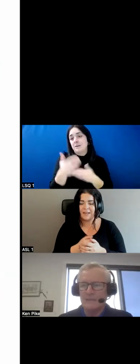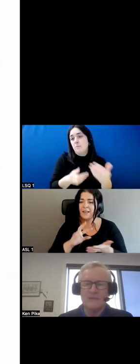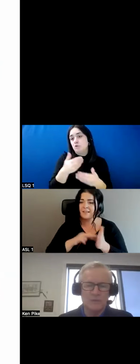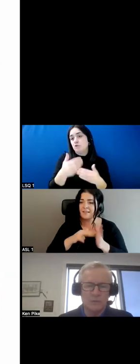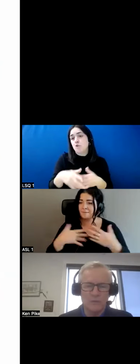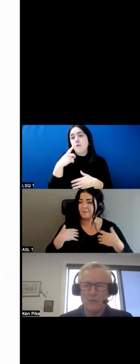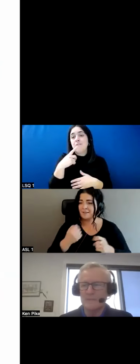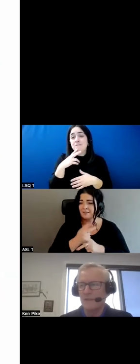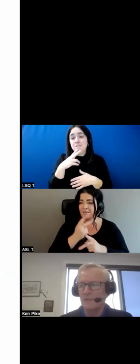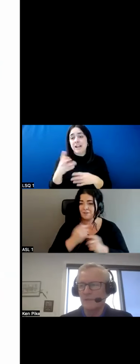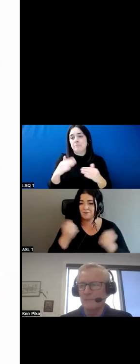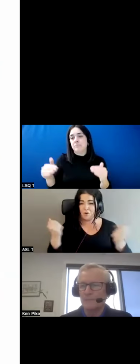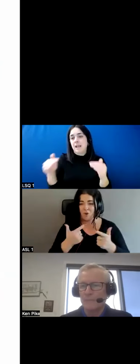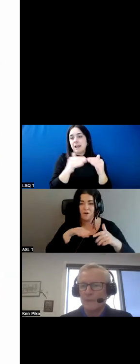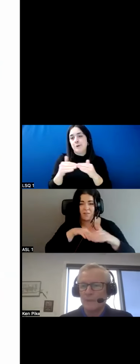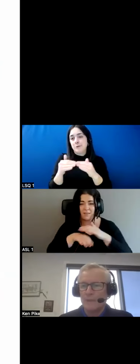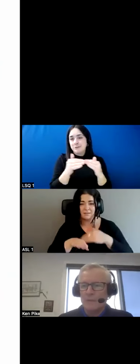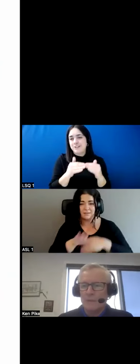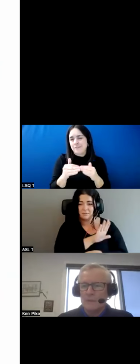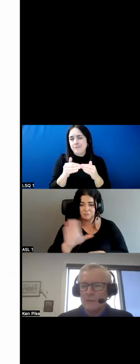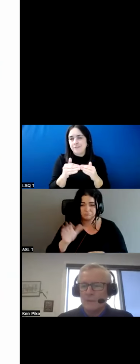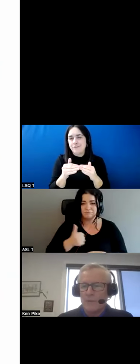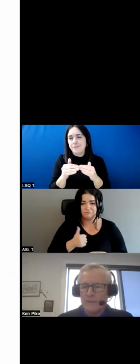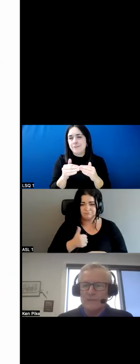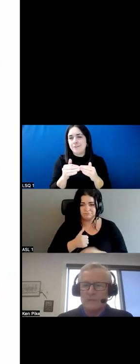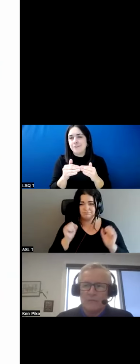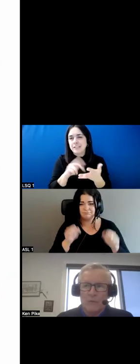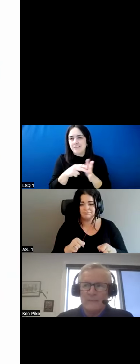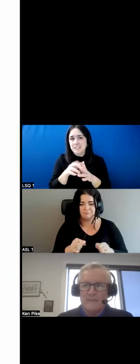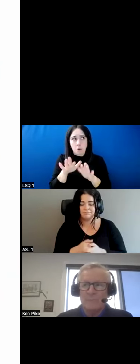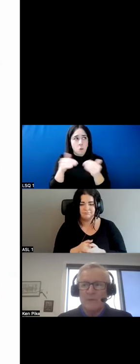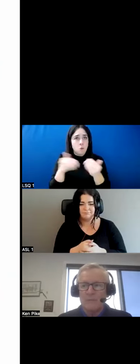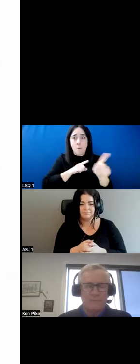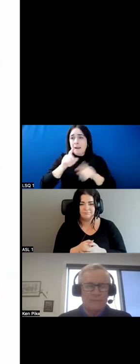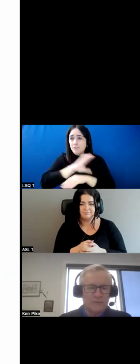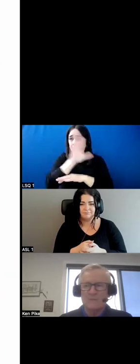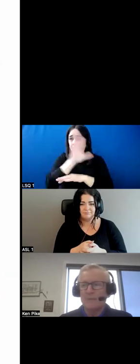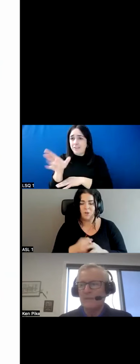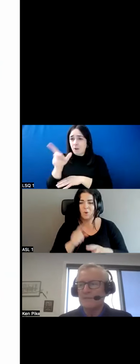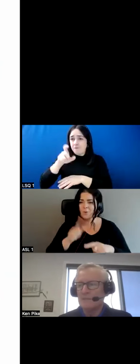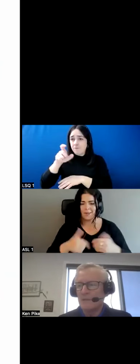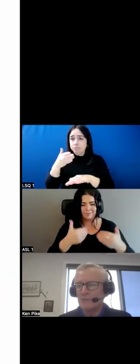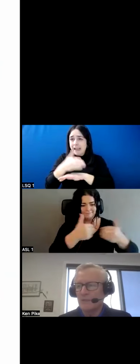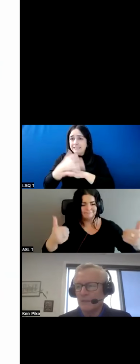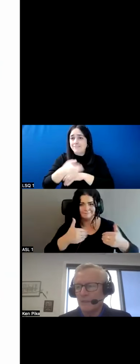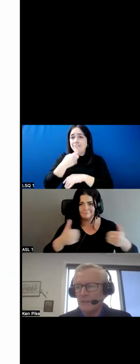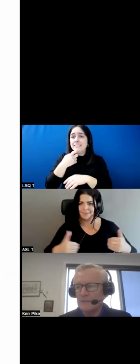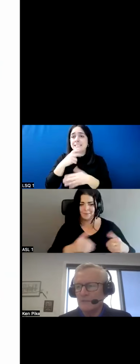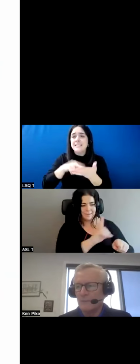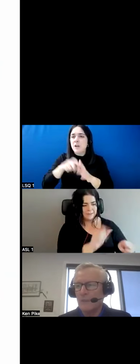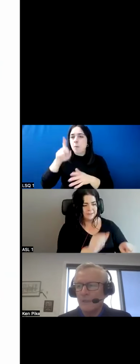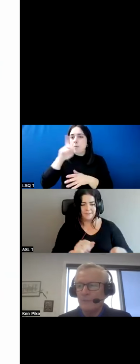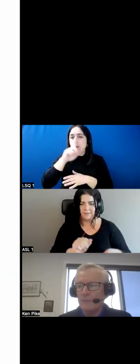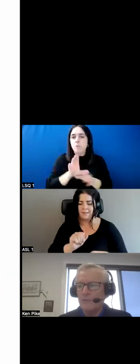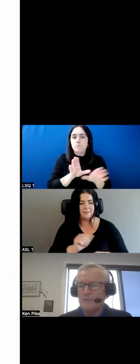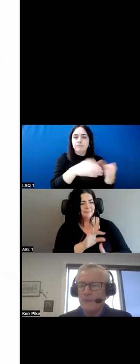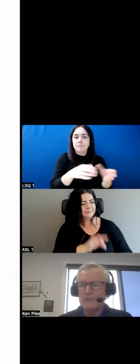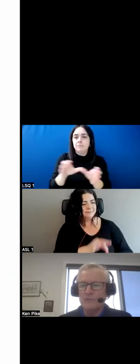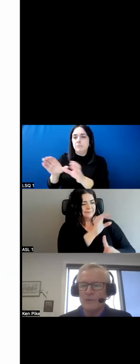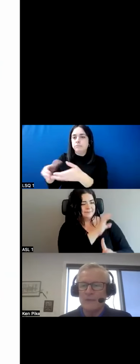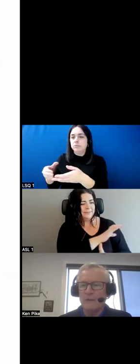Ça, c'est des soins de santé auxquels tout le monde a accès partout au Canada. Éviter de séparer les personnes handicapées dans des